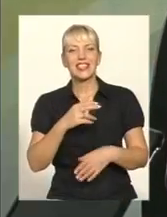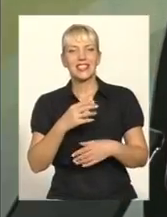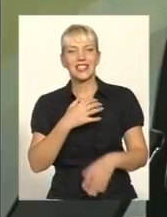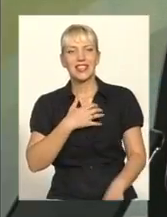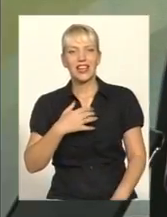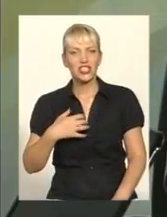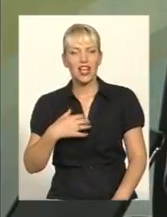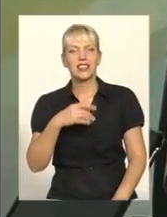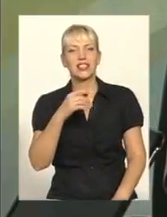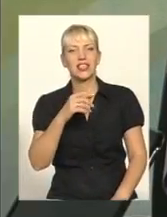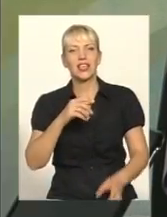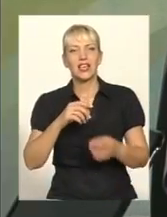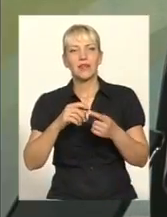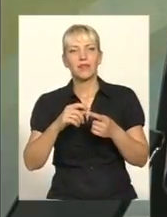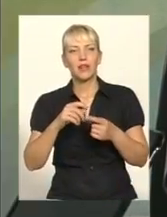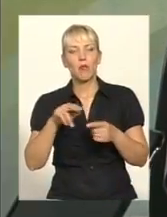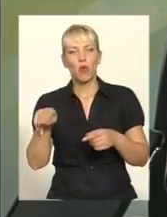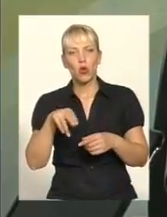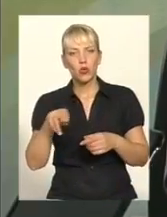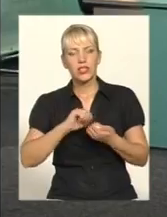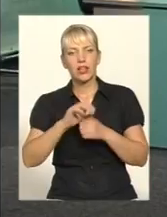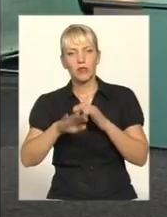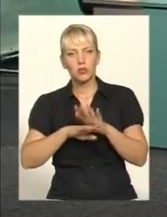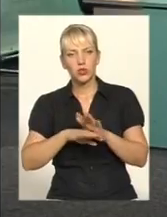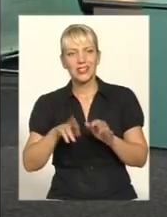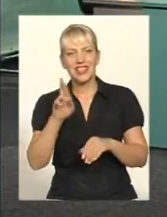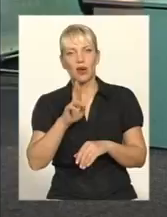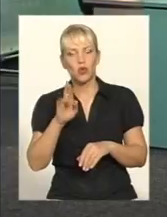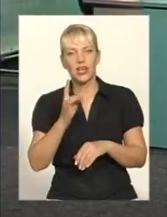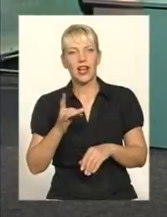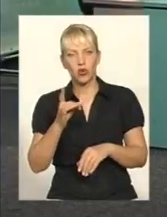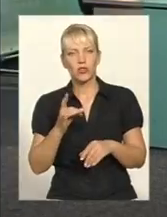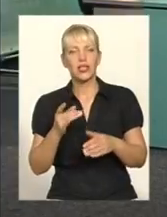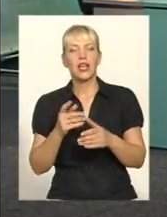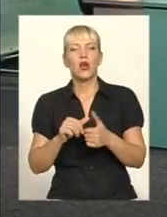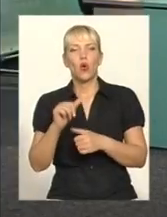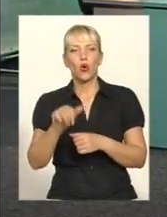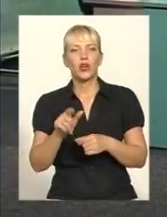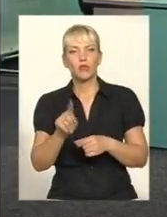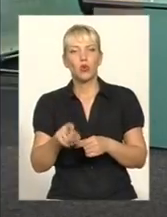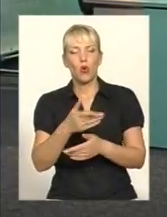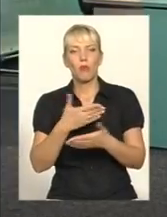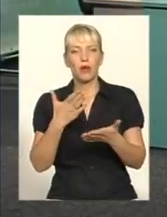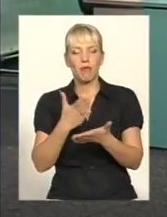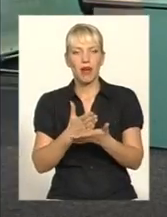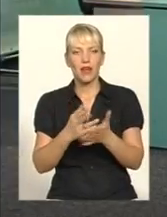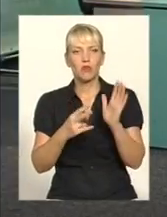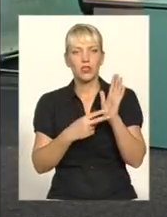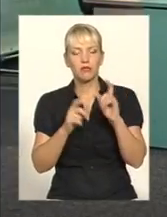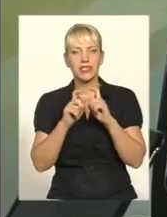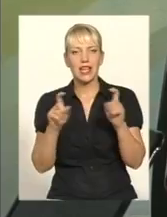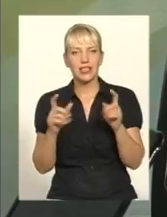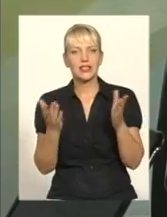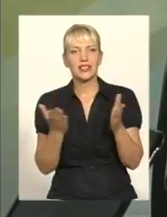Ізяславському, Кам'янець-Подільському, Полонському та Ярмолинецькому районах. Крім того, ми маємо 7 закладів,